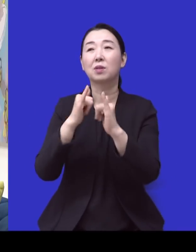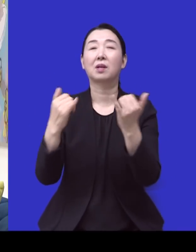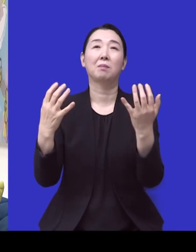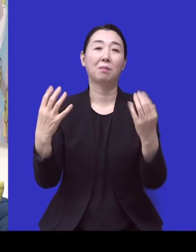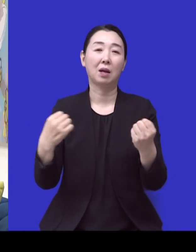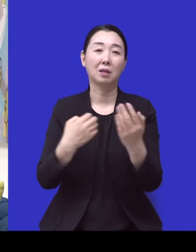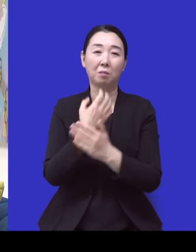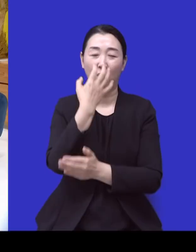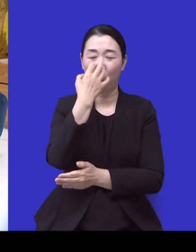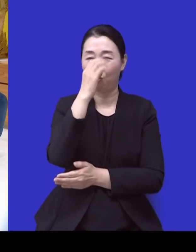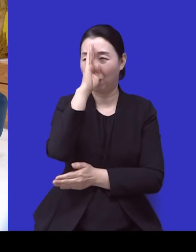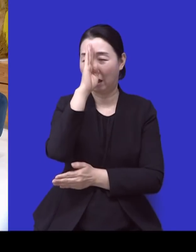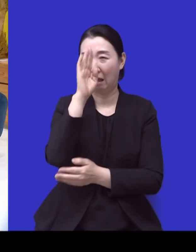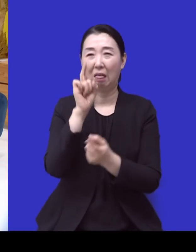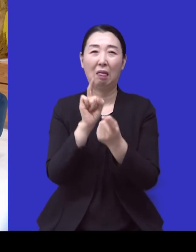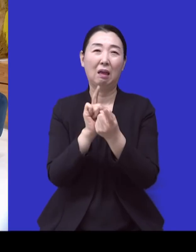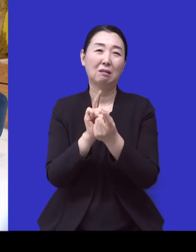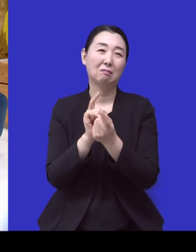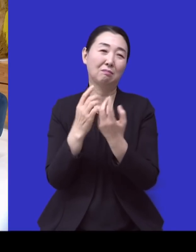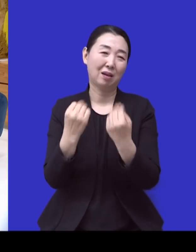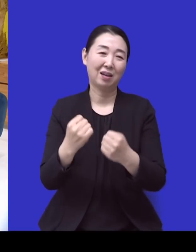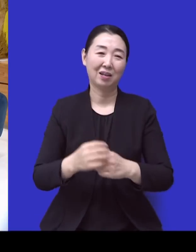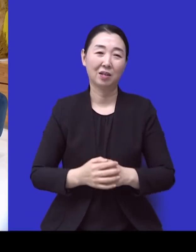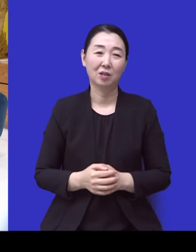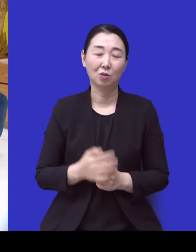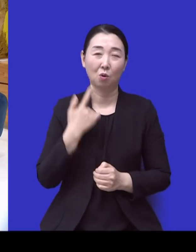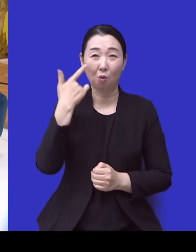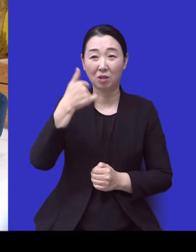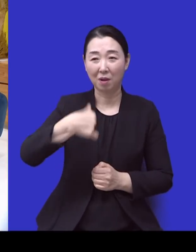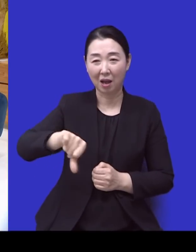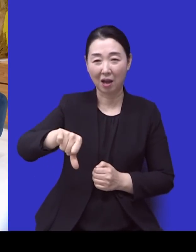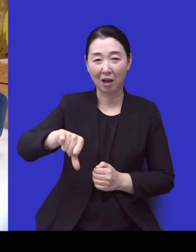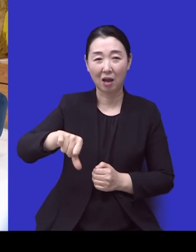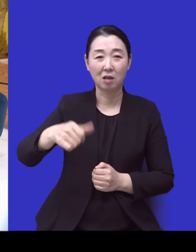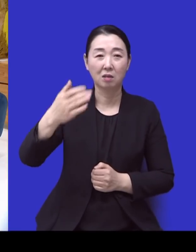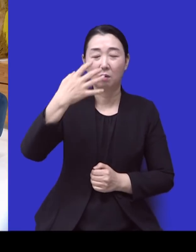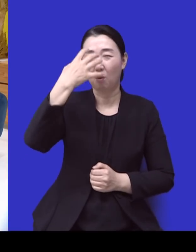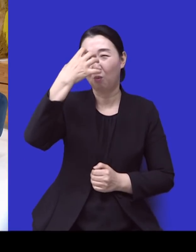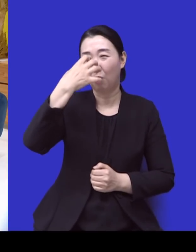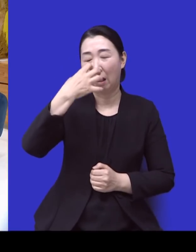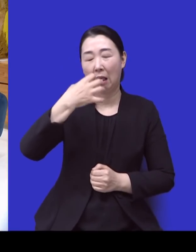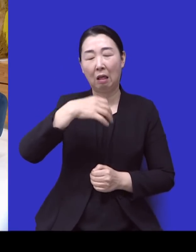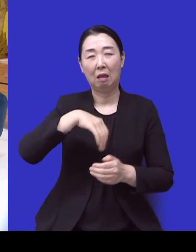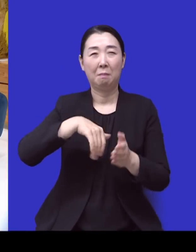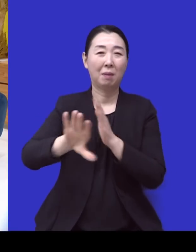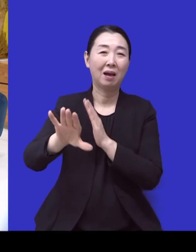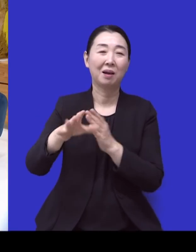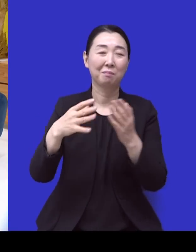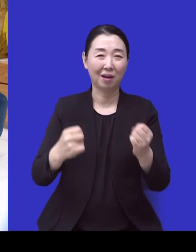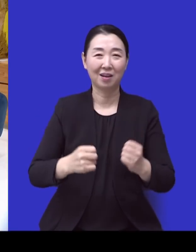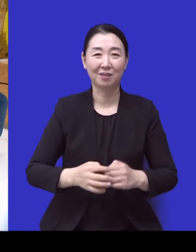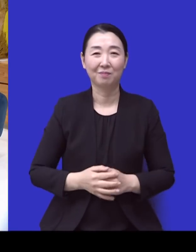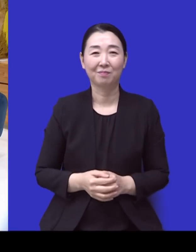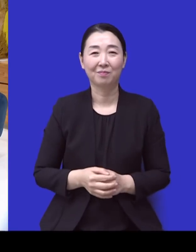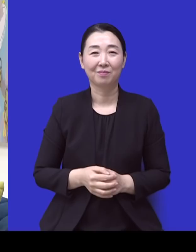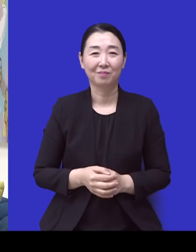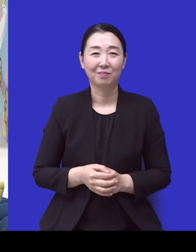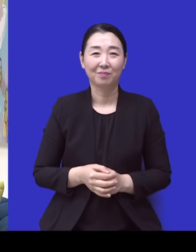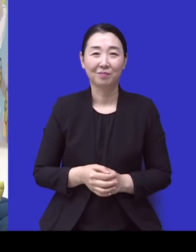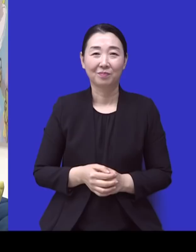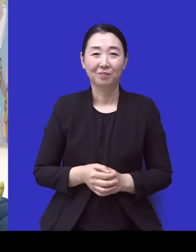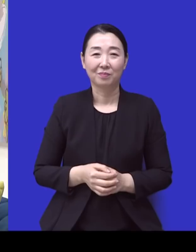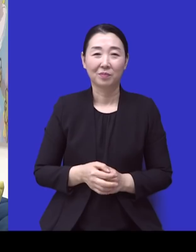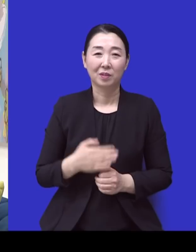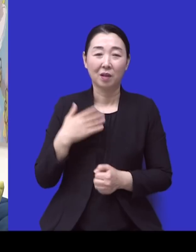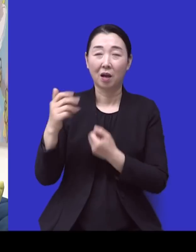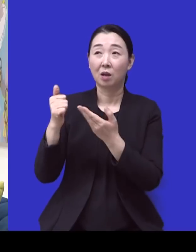좀 우울한 친구도 많고 막 목사님 아들인데 막 이렇게 우울해. 엇나간 친구도 있고 막 되게 많았어요. 그래가지고 근데